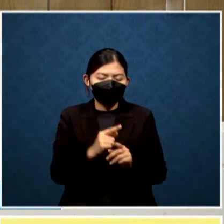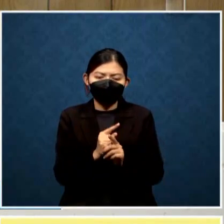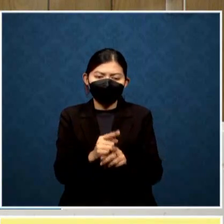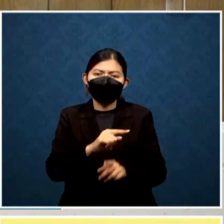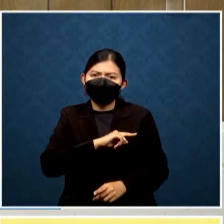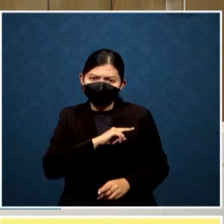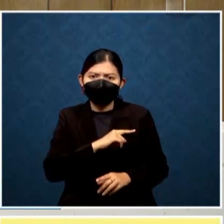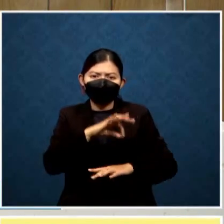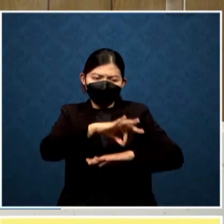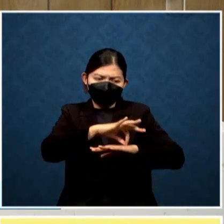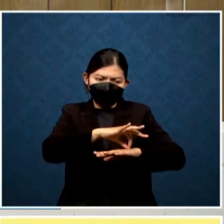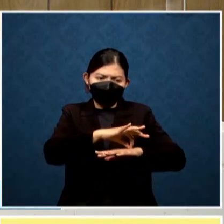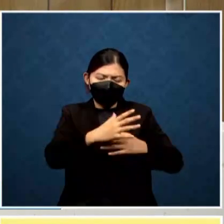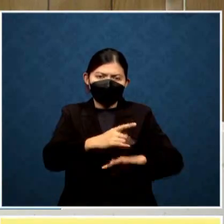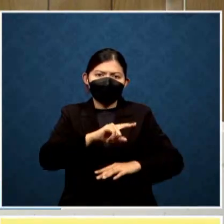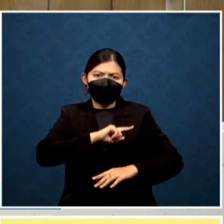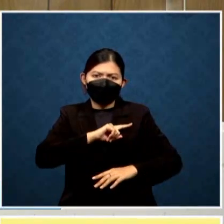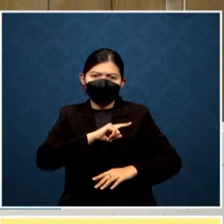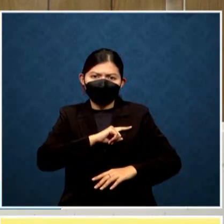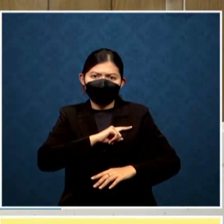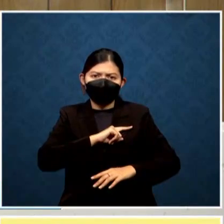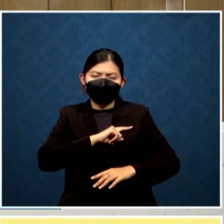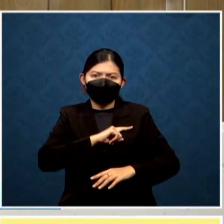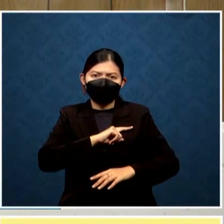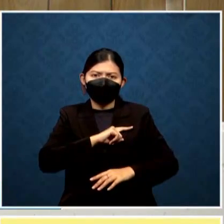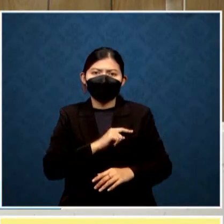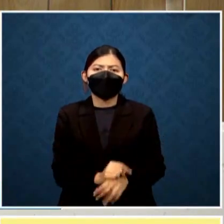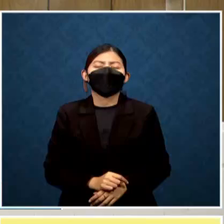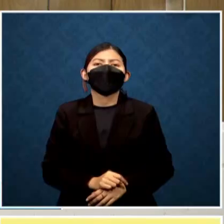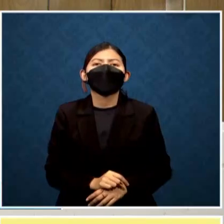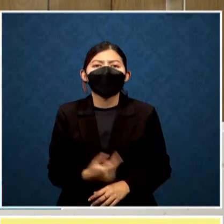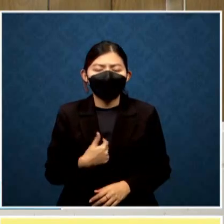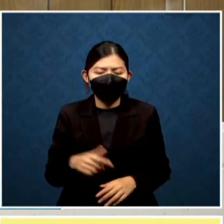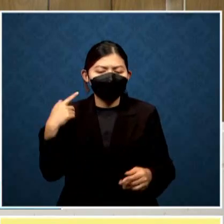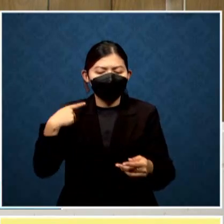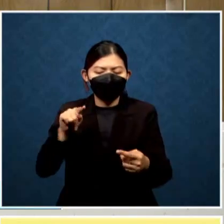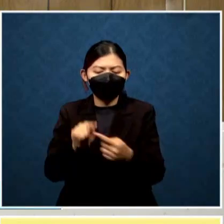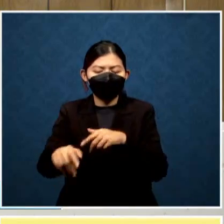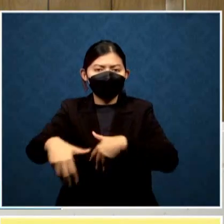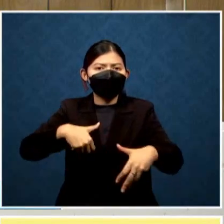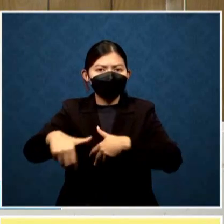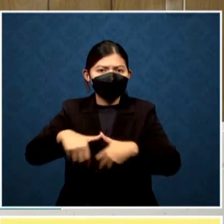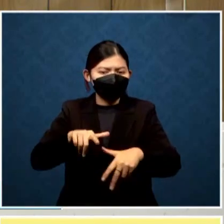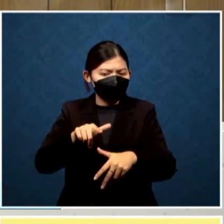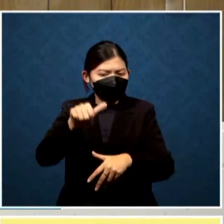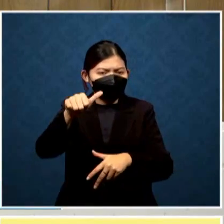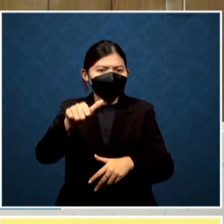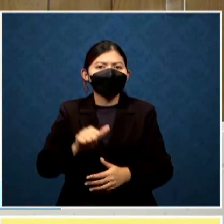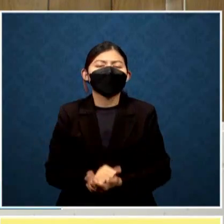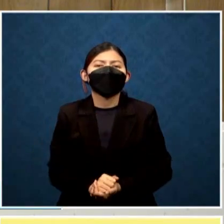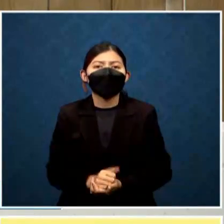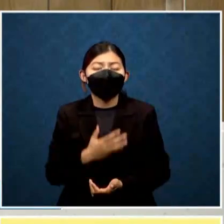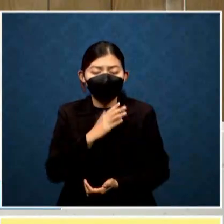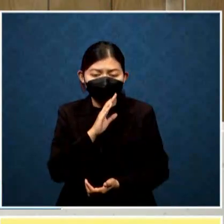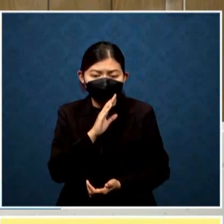ที่ต้องถือยึดหลักธรรมาภิบาลผลประโยชน์ของประชาชนเป็นหลักผมก็ได้สั่งการไปแล้วเมื่อเกิด